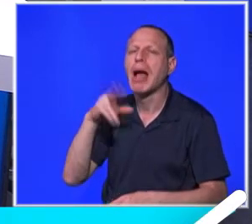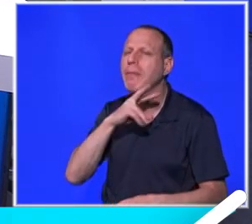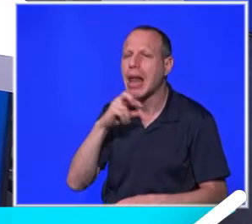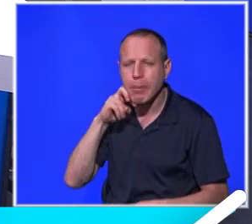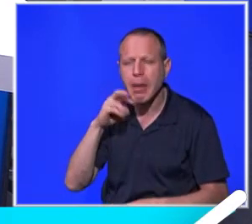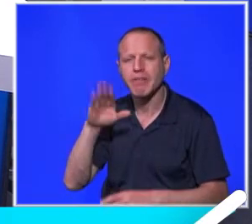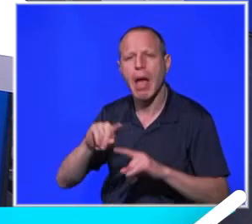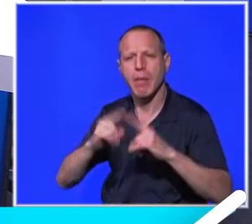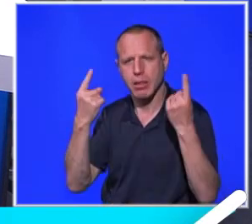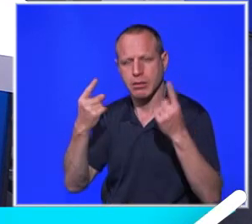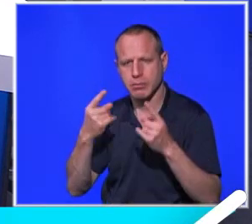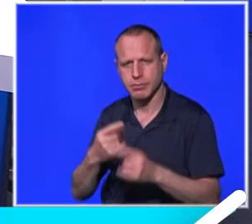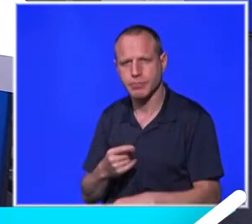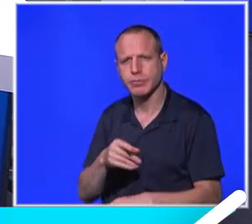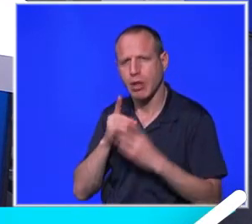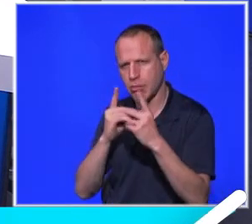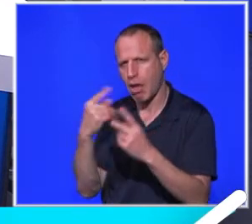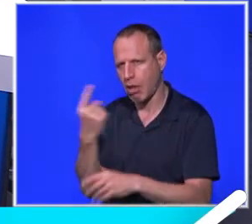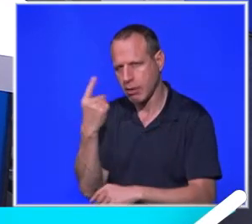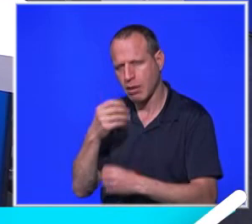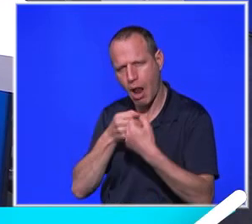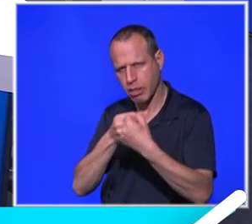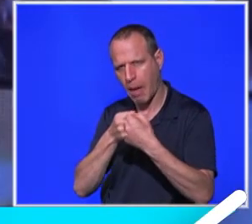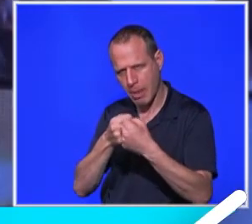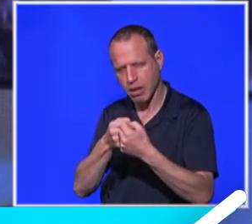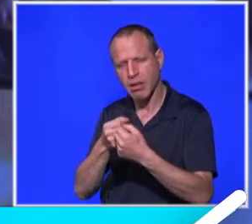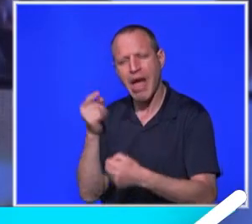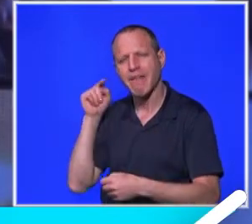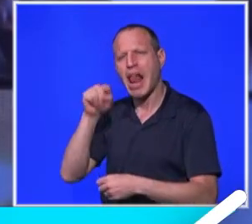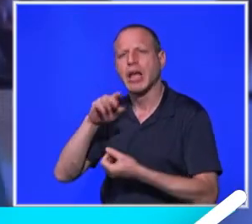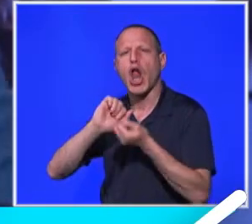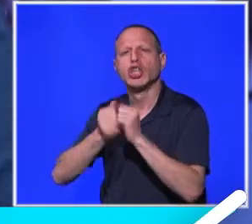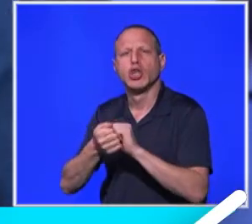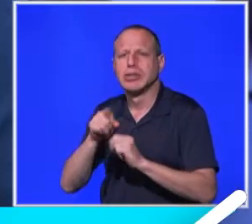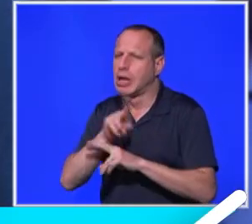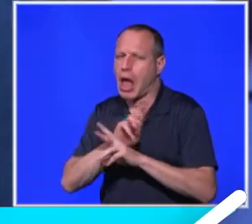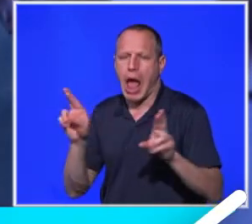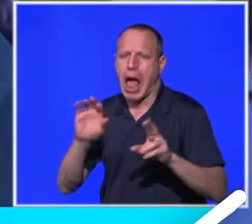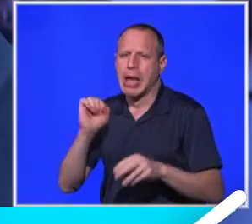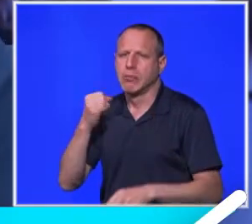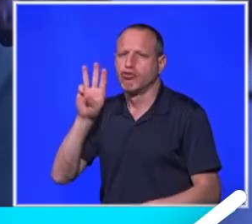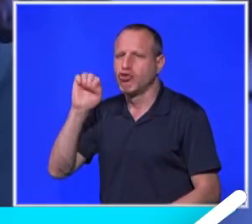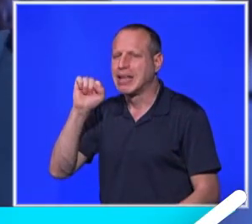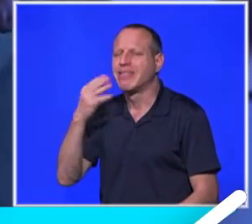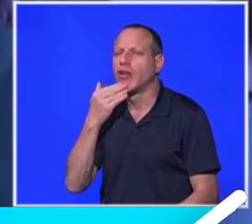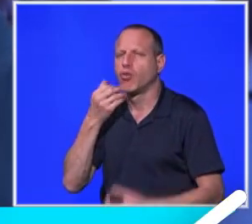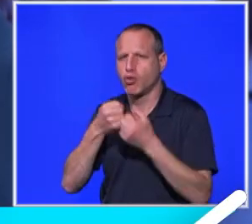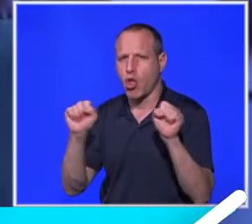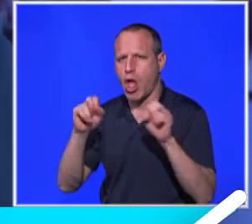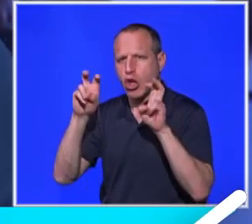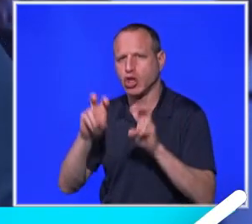וגם מאחרים בעצם, שהדרך היחידה להתעמת ולהגיע לאיזשהו שינוי, זה רק אם ש"ס ויהדות התורה